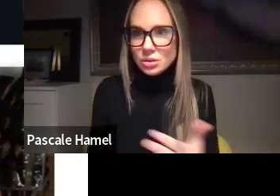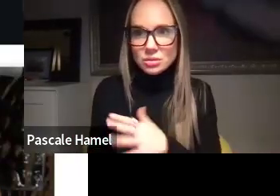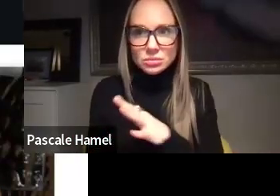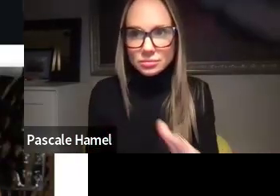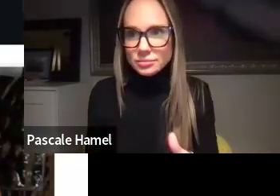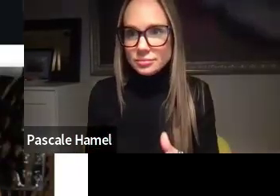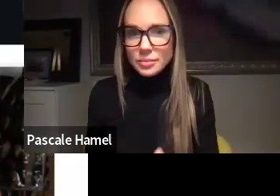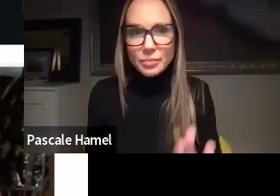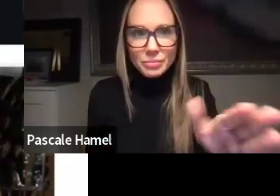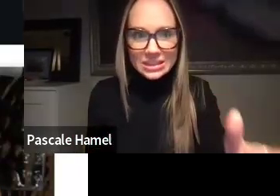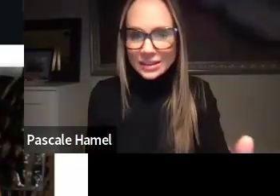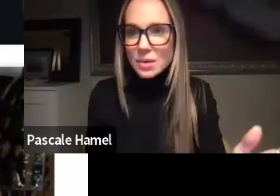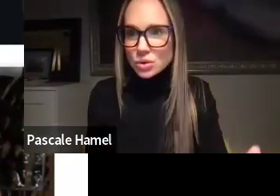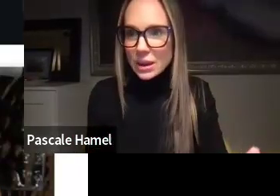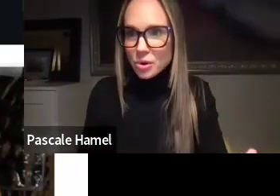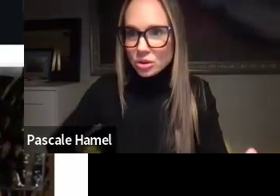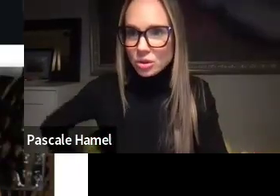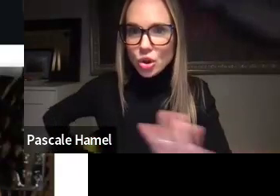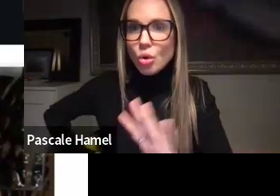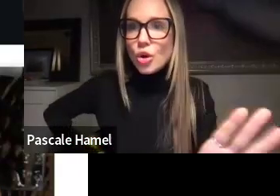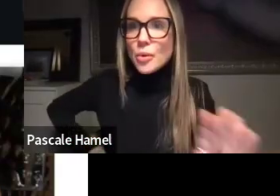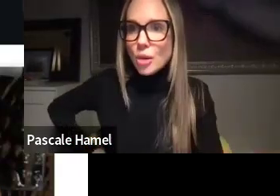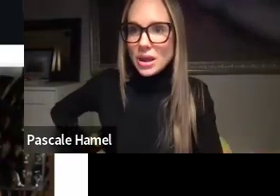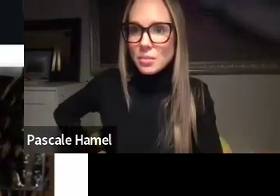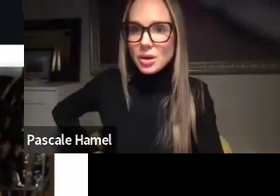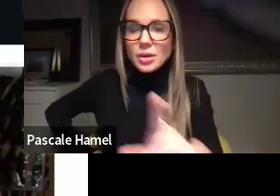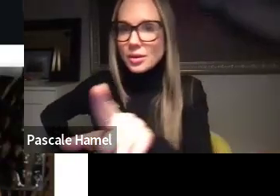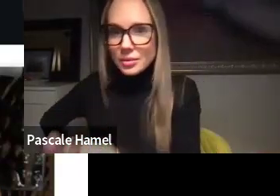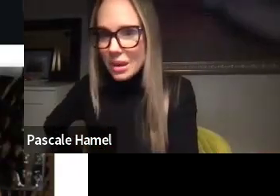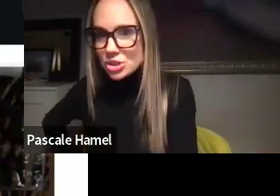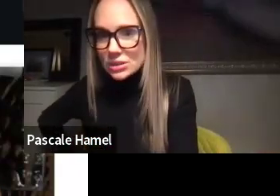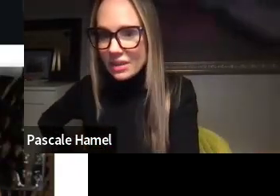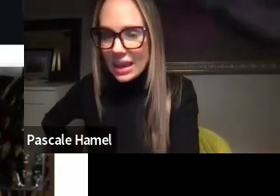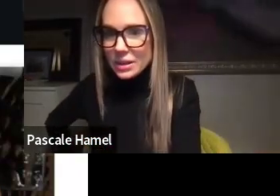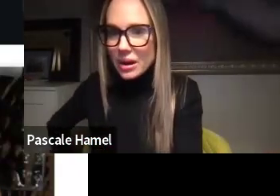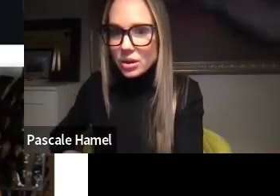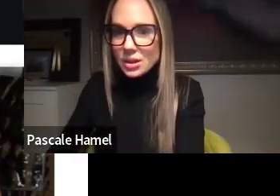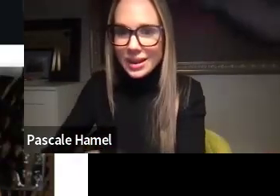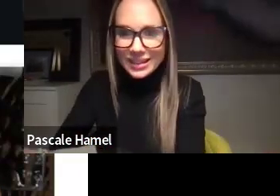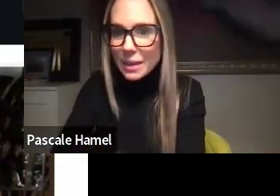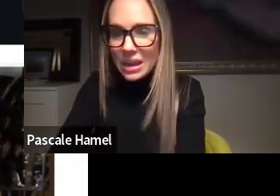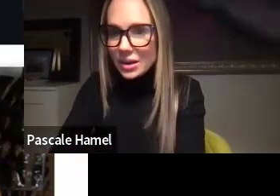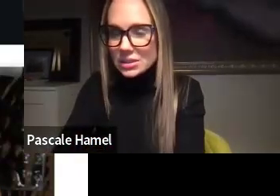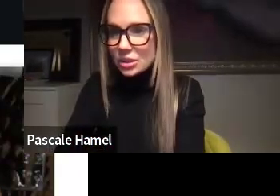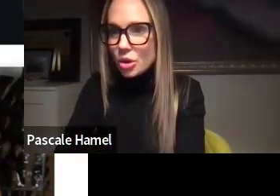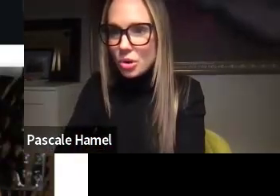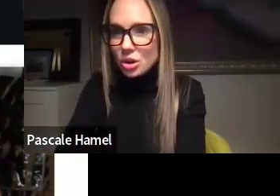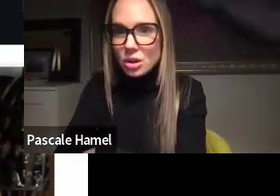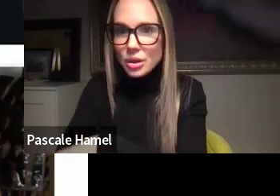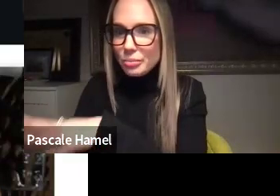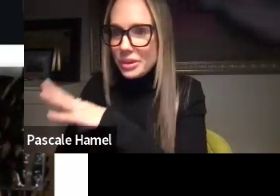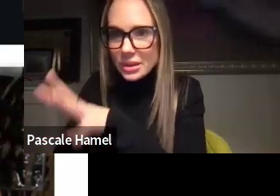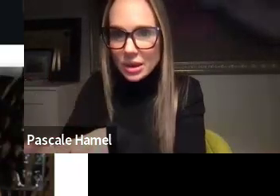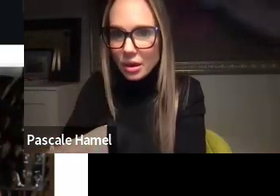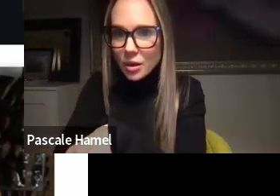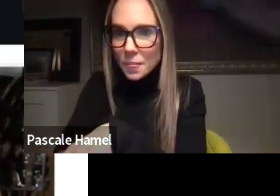ça. C'est très beau ce qu'elle porte. Il n'y a aucun problème. Même chose avec Halle Berry. Elle est très belle dans cette